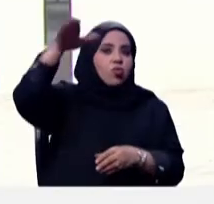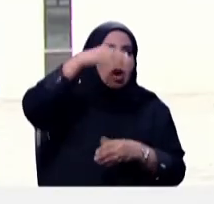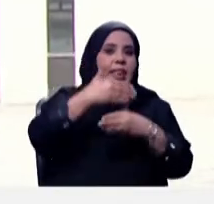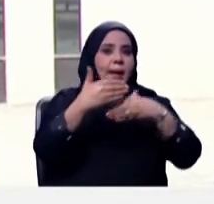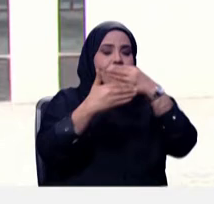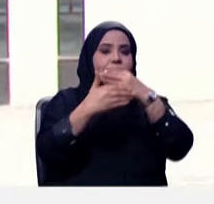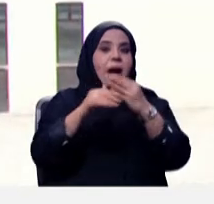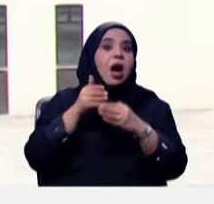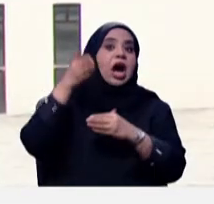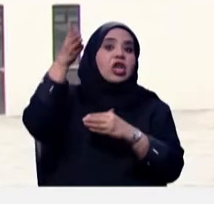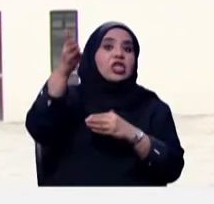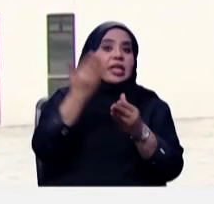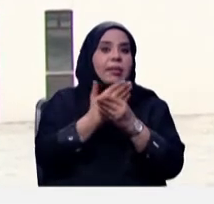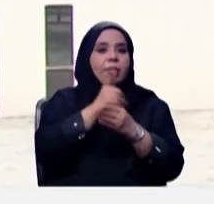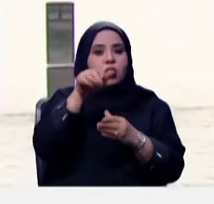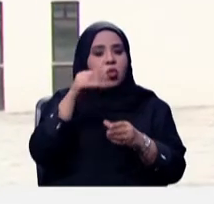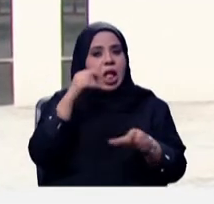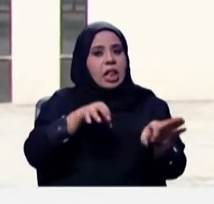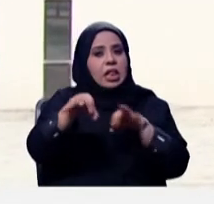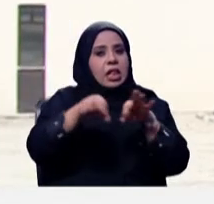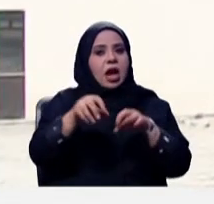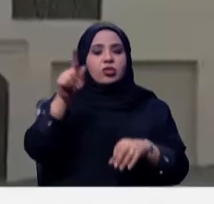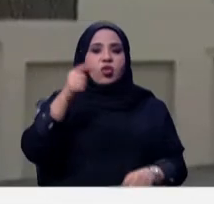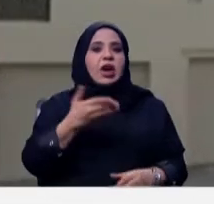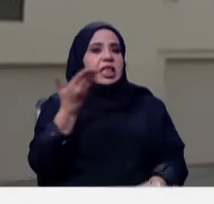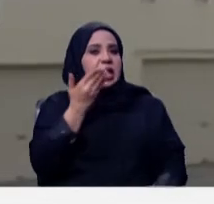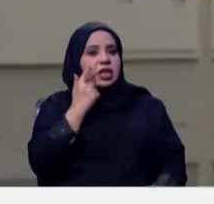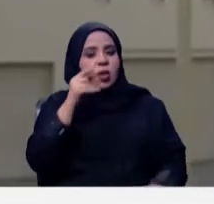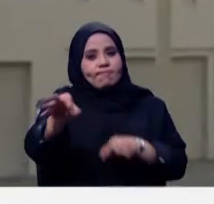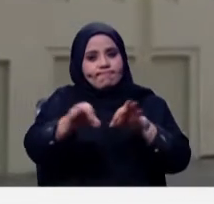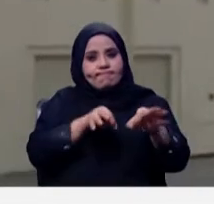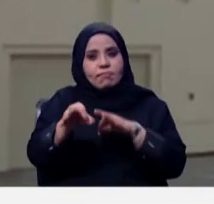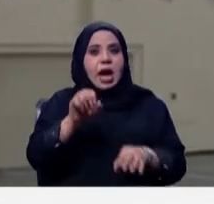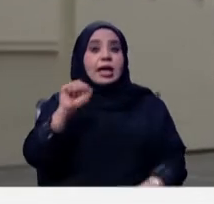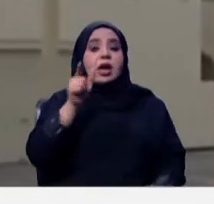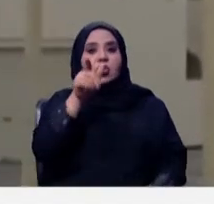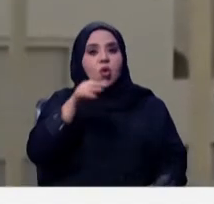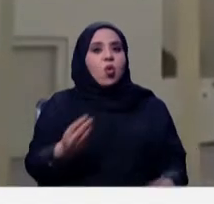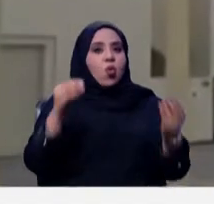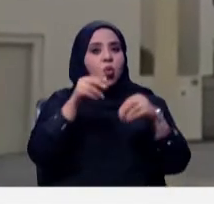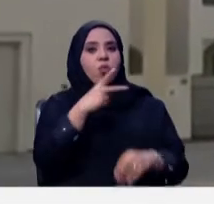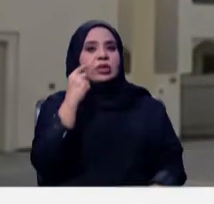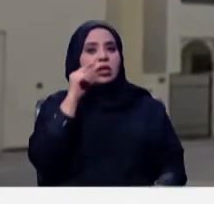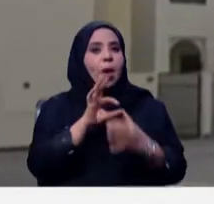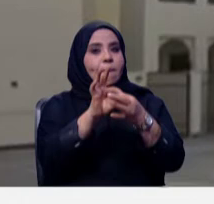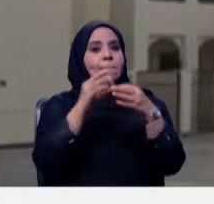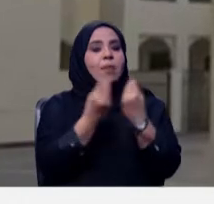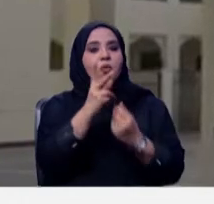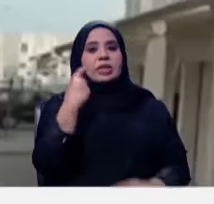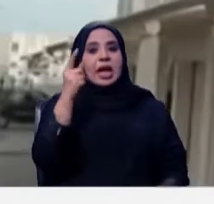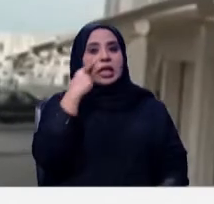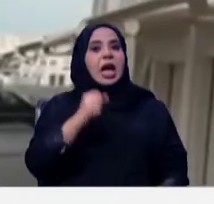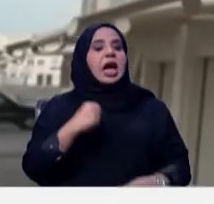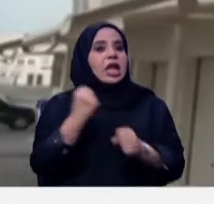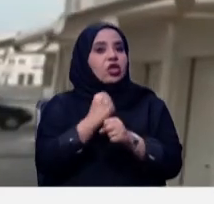الخارجي الأمامي وفق نموذجين تم دراستهما بشكل دقيق. هذا وقامت الوزارة بالتواصل مع وزارة الأشغال